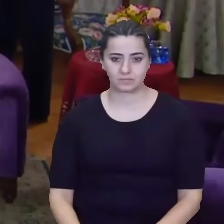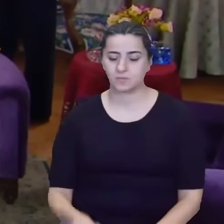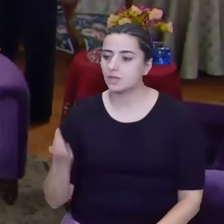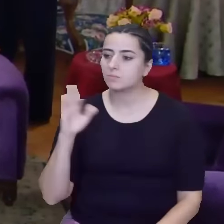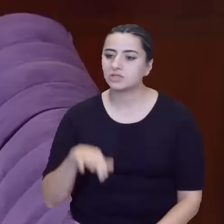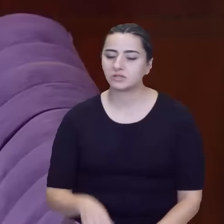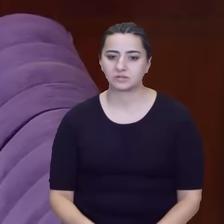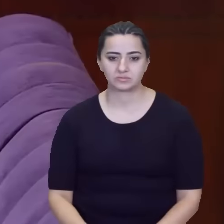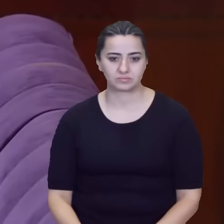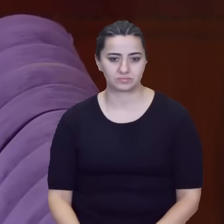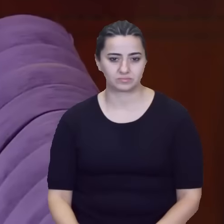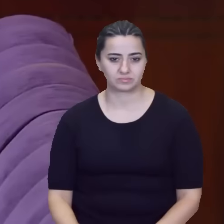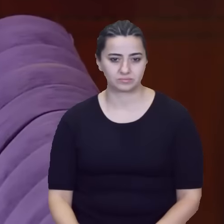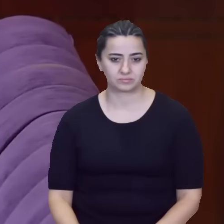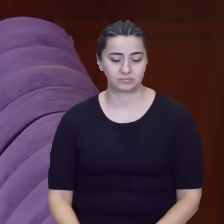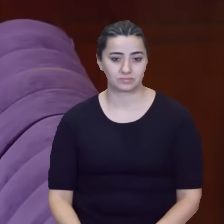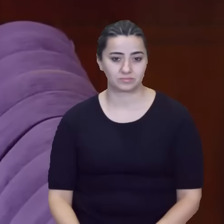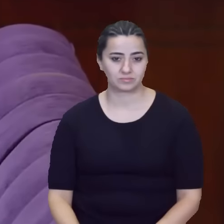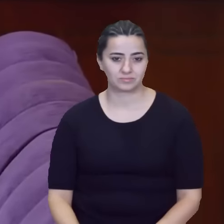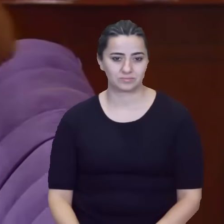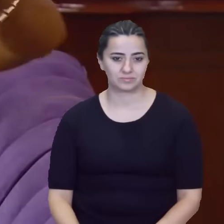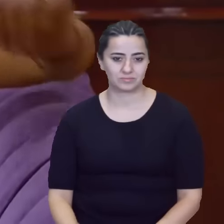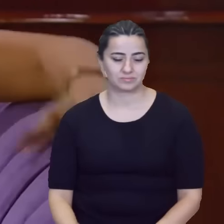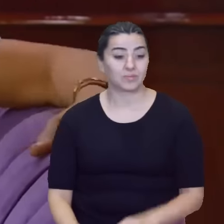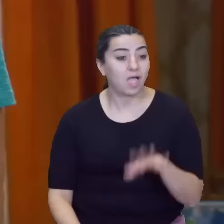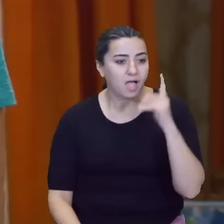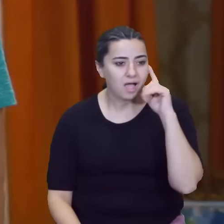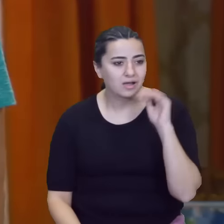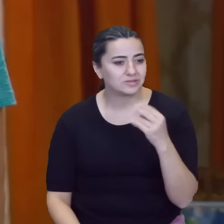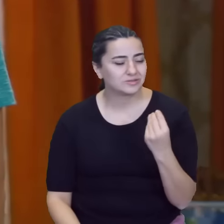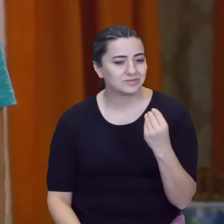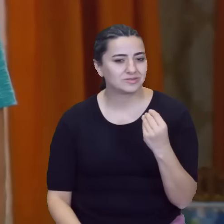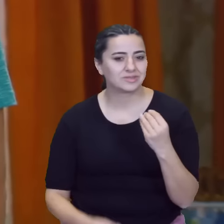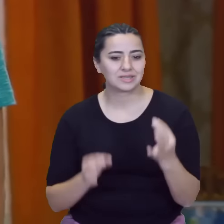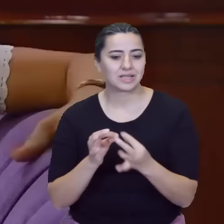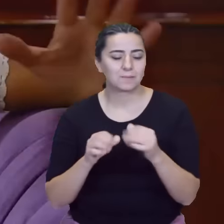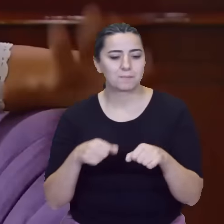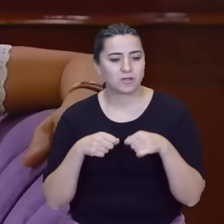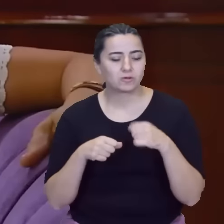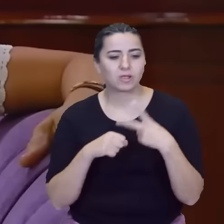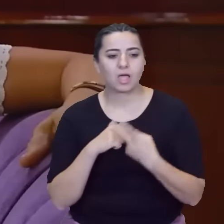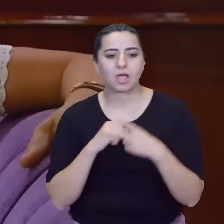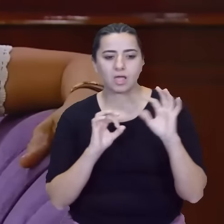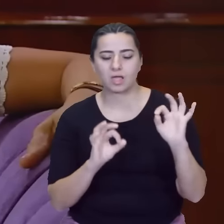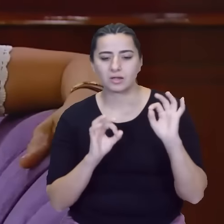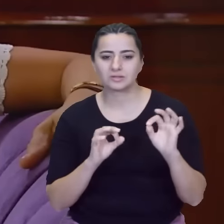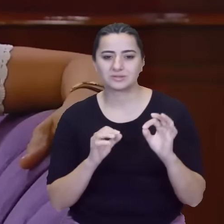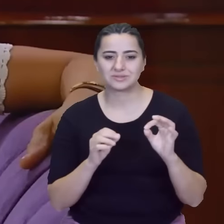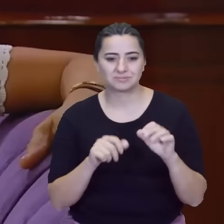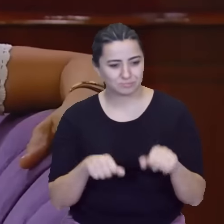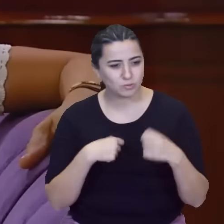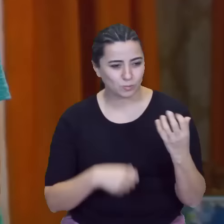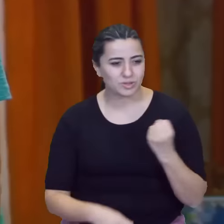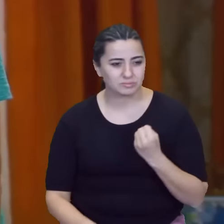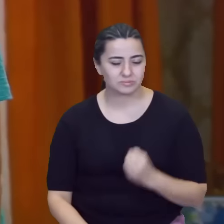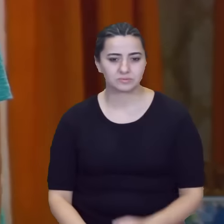Başka? Başka? Ah, çok iyi hatırlattın ya. Terzi'de pantolonum kaldı. İki haftadır orada duruyor. Paçalarını kısaltmıştım. Onu da